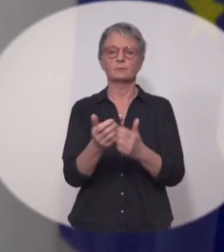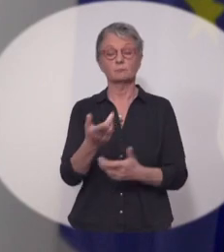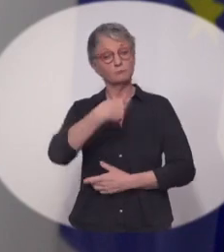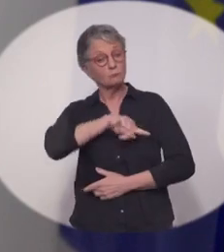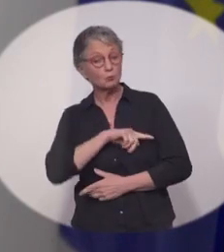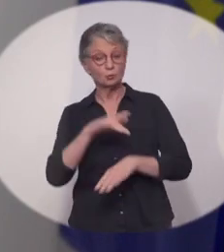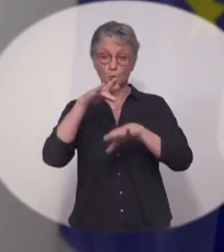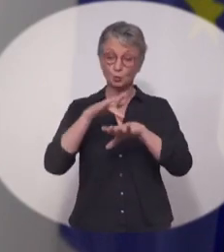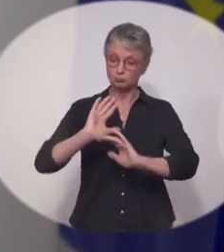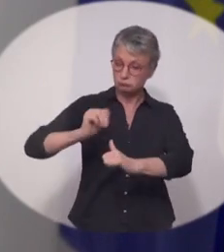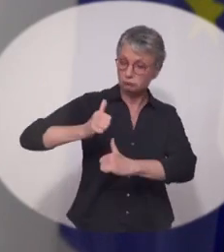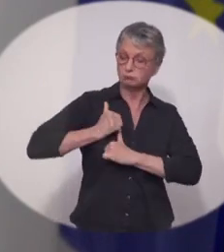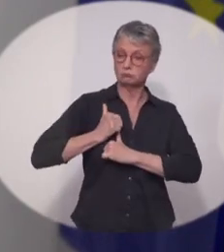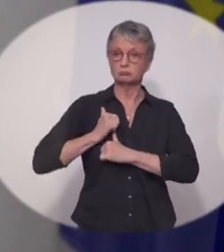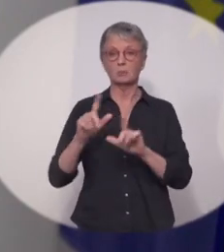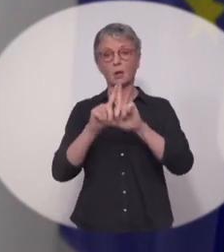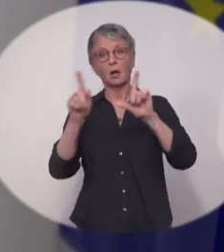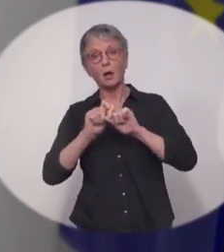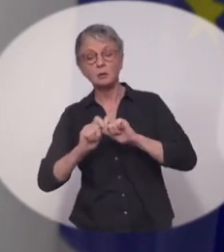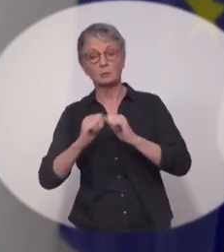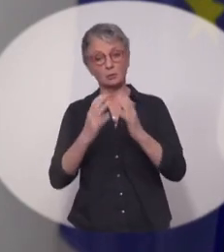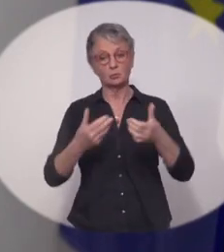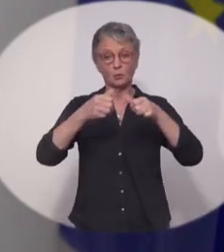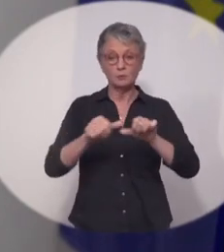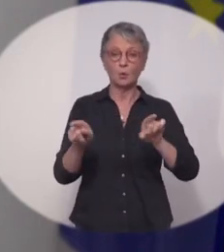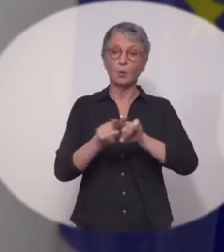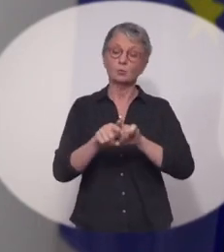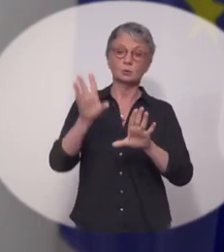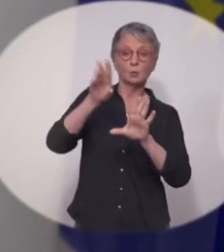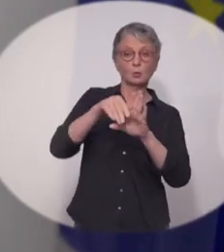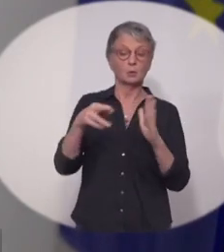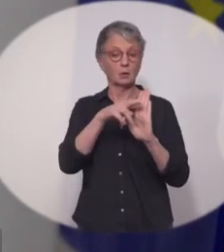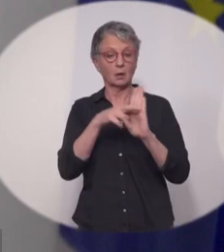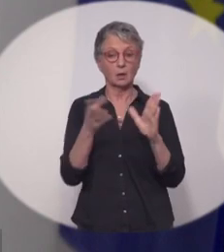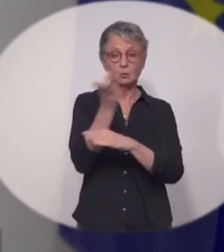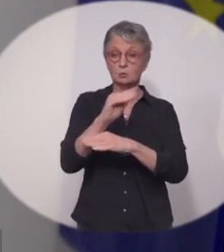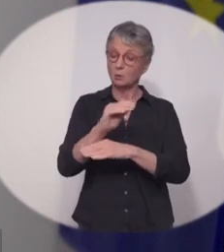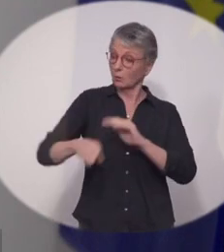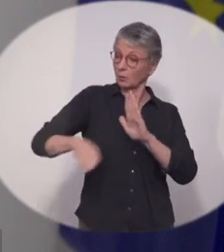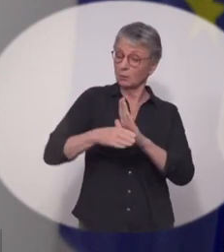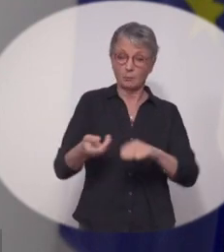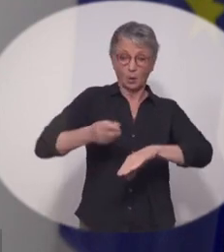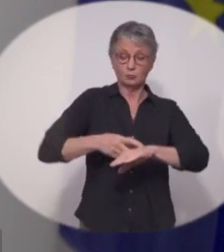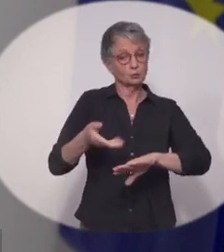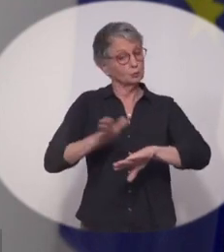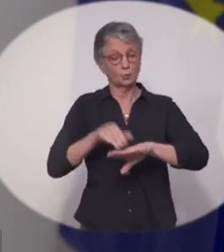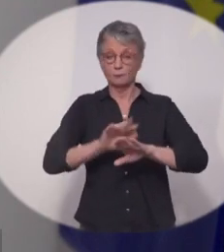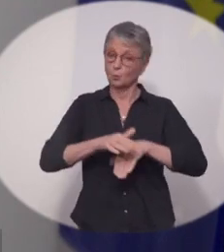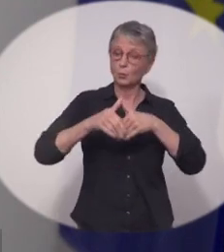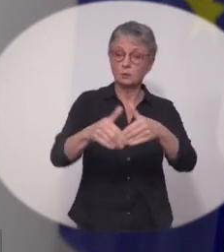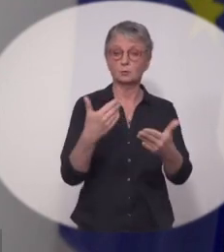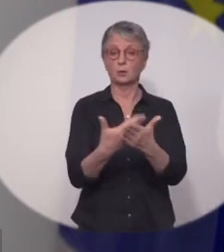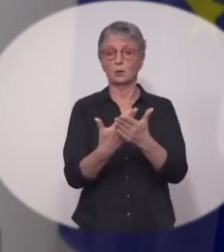et respectueux du confinement et des règles de sécurité depuis le début de l'épidémie il faut continuer de l'être quelles que puissent être